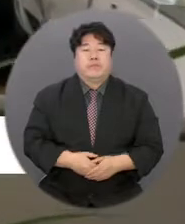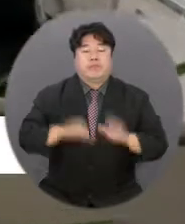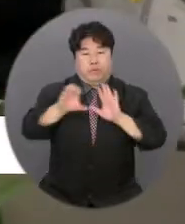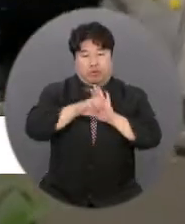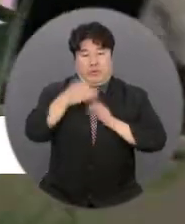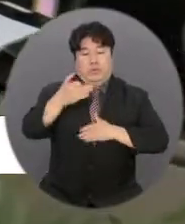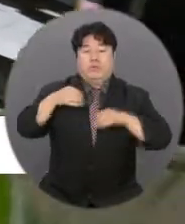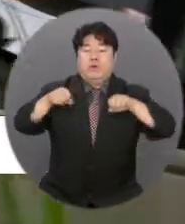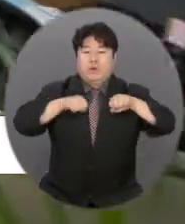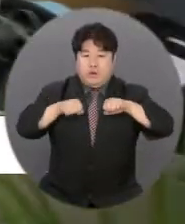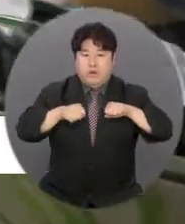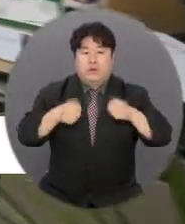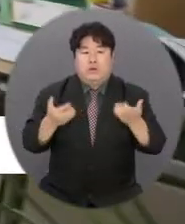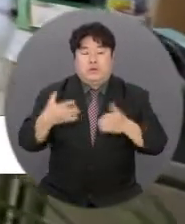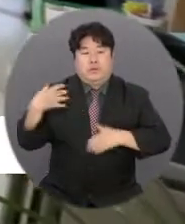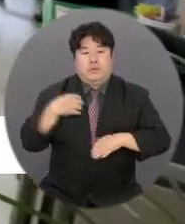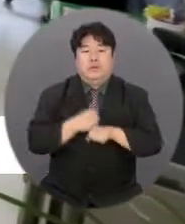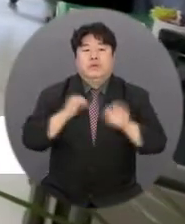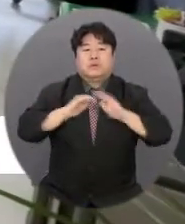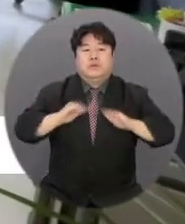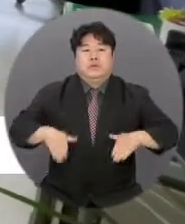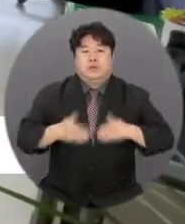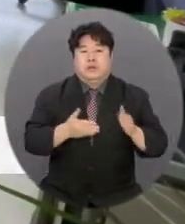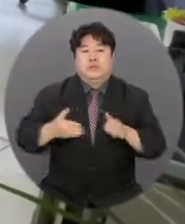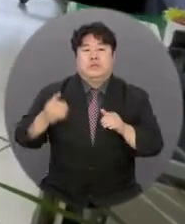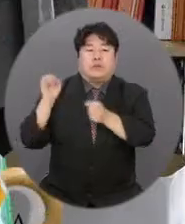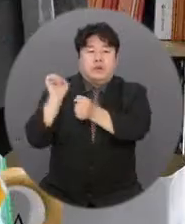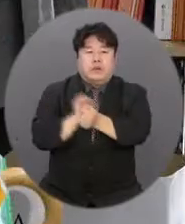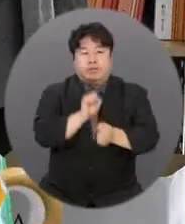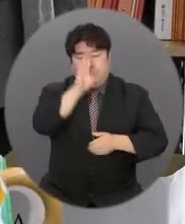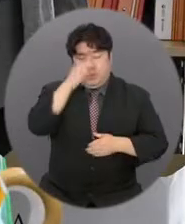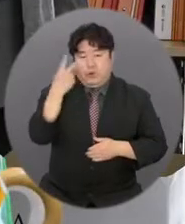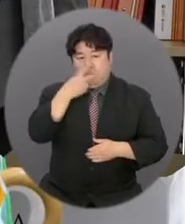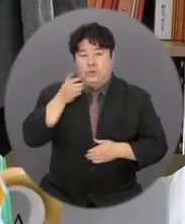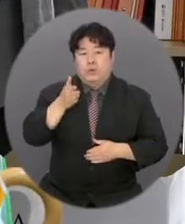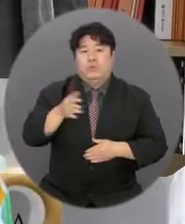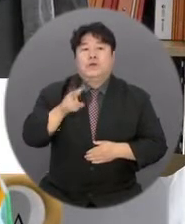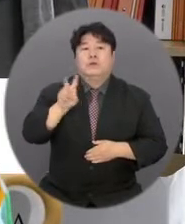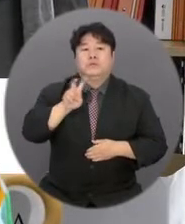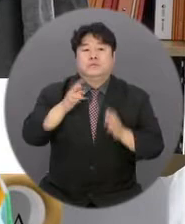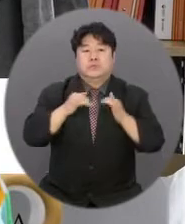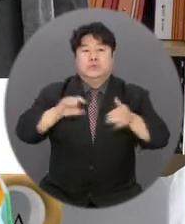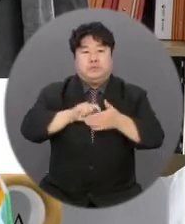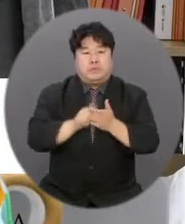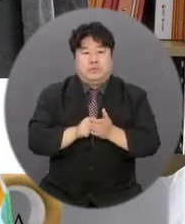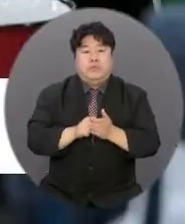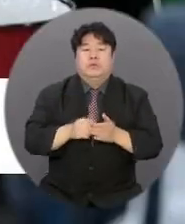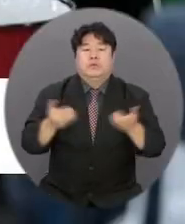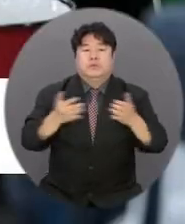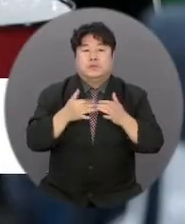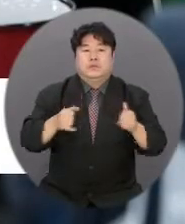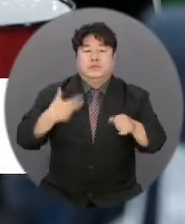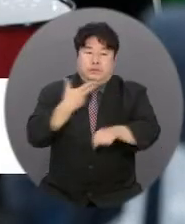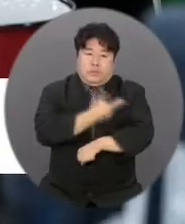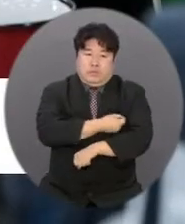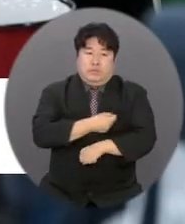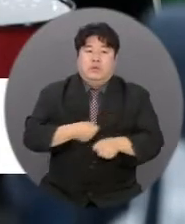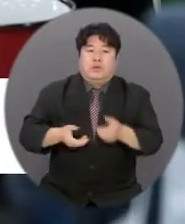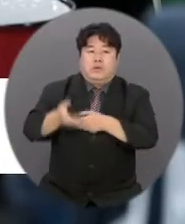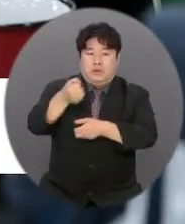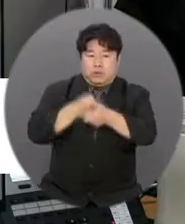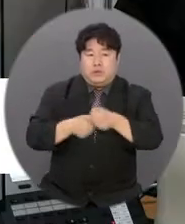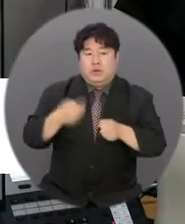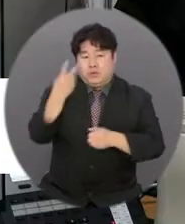코로나19 대응 업무를 담당하는 전남도 감염병관리과. 20명이 채 안 되는 인력이 백신 접종과 역학조사